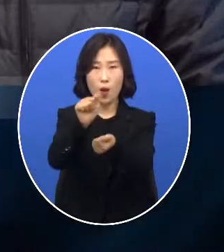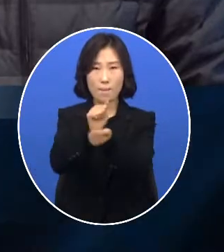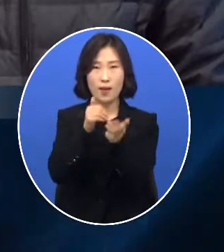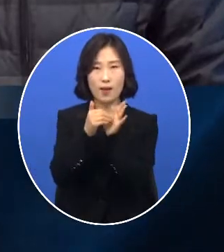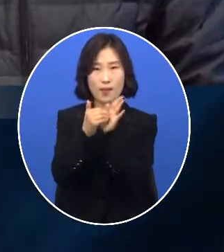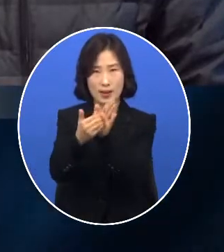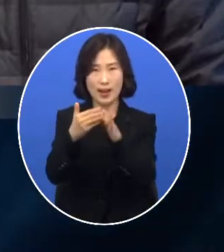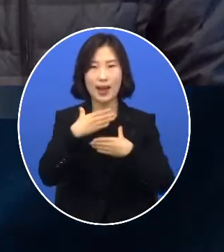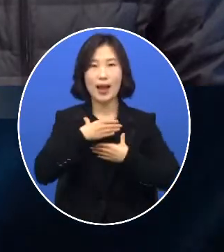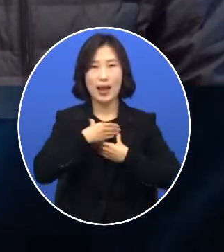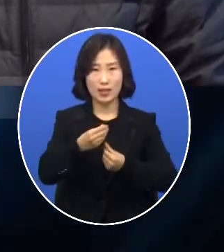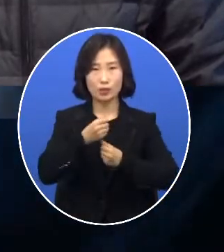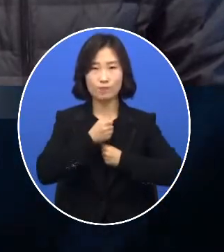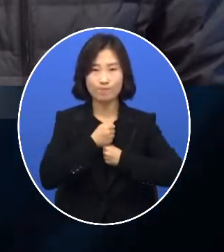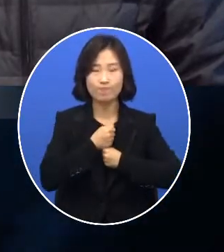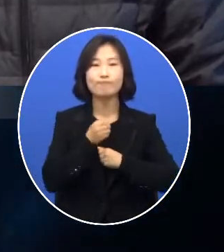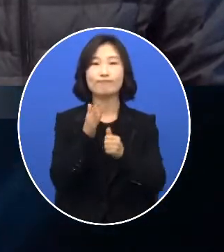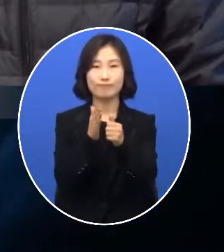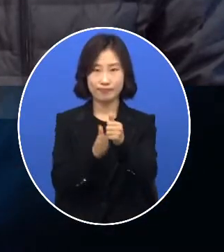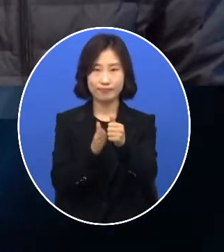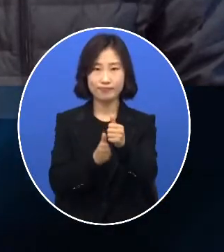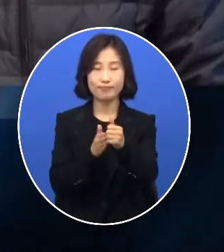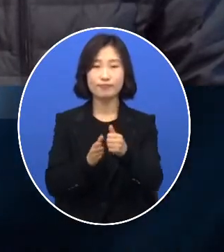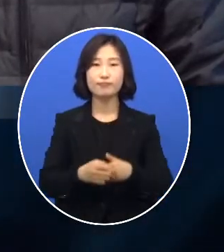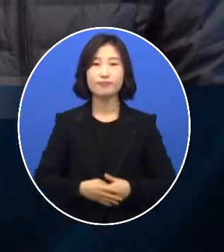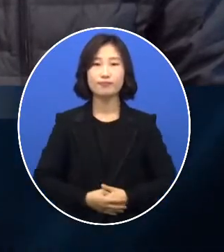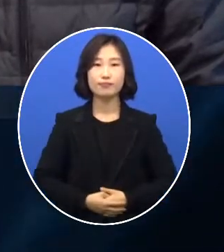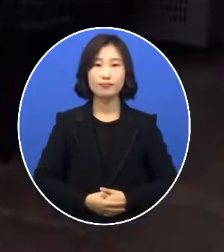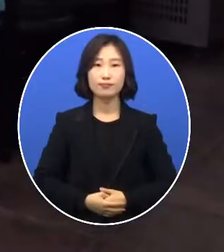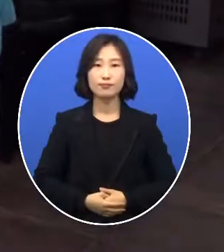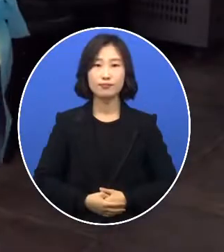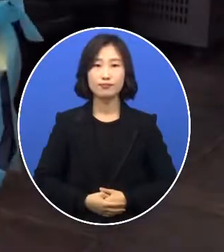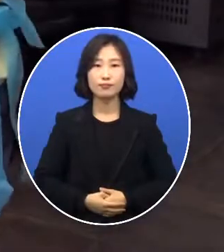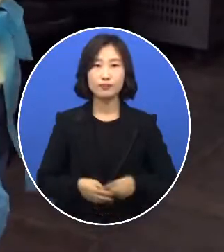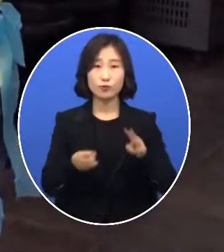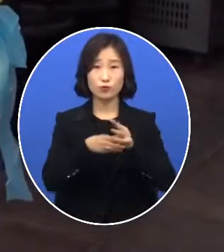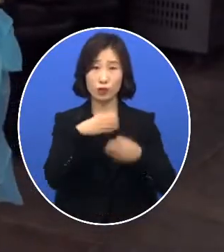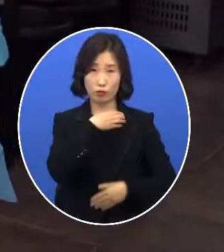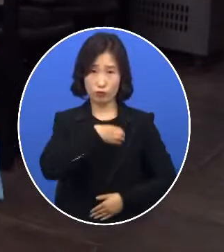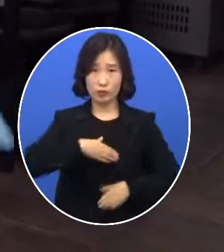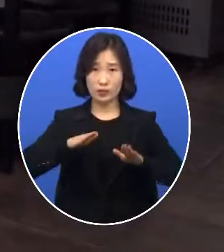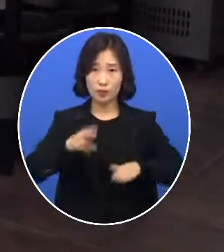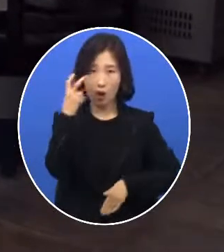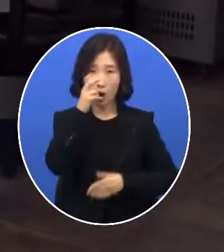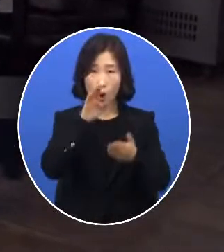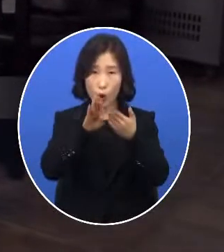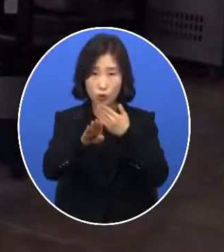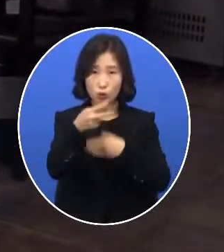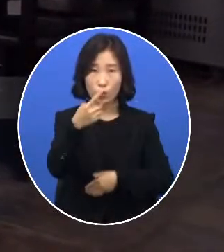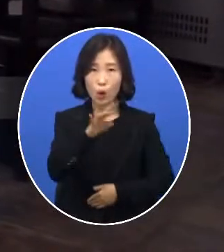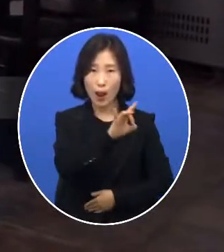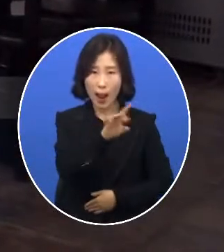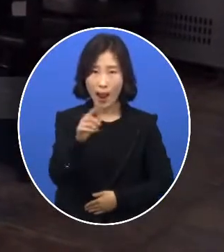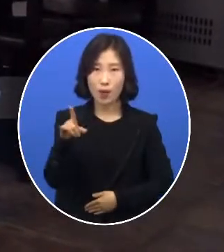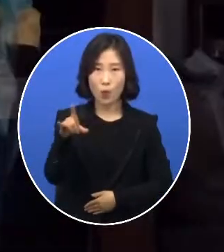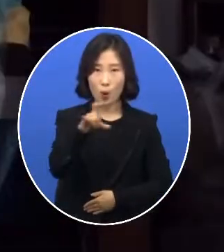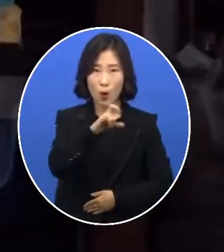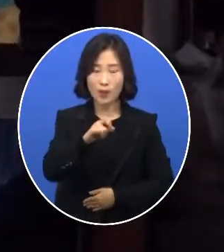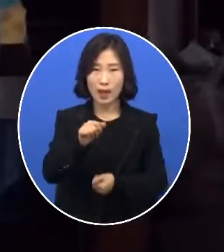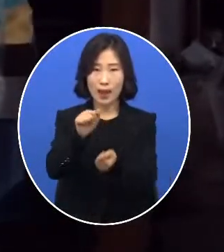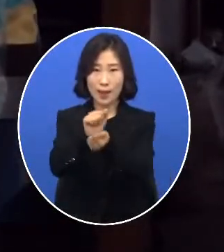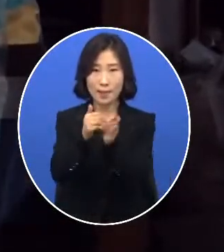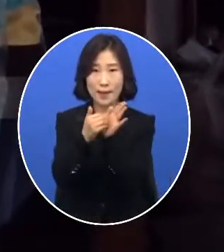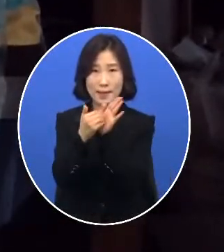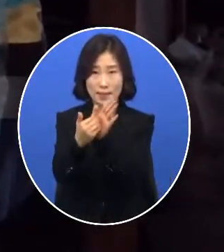통해 감염병으로부터 안전을 지켜주시길 당부드립니다. 중랑구는 이번 점검 이후에도 동별